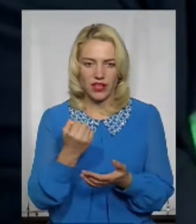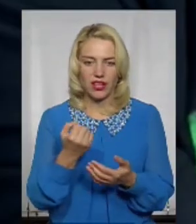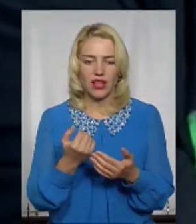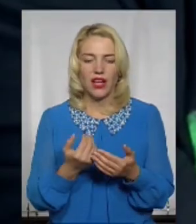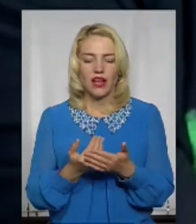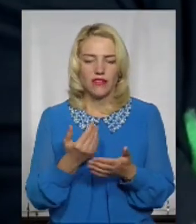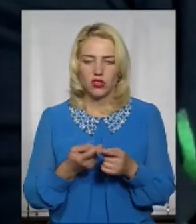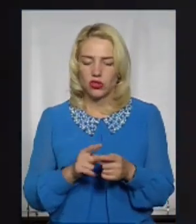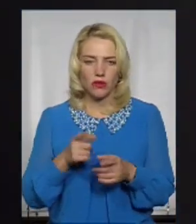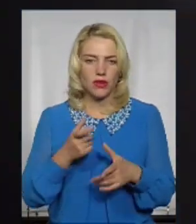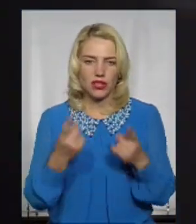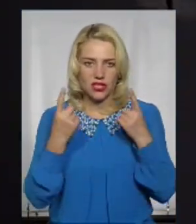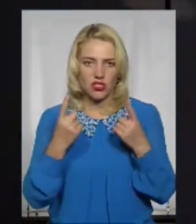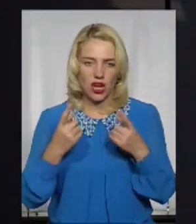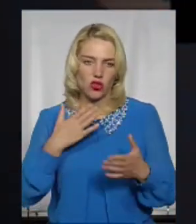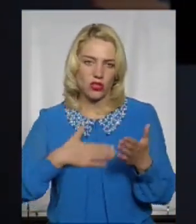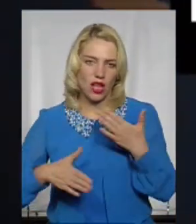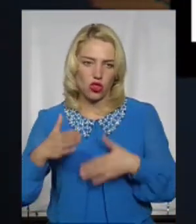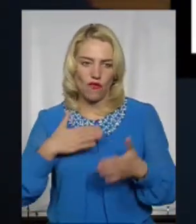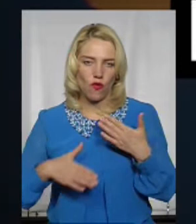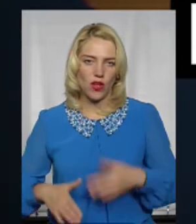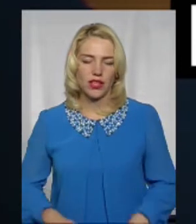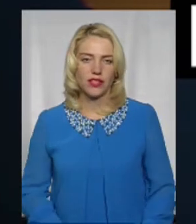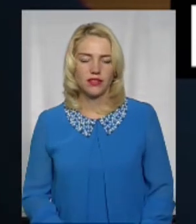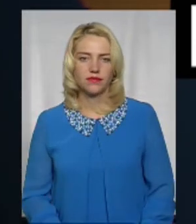ми надзвичайно задоволені.